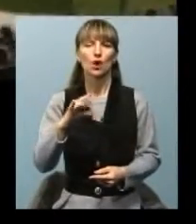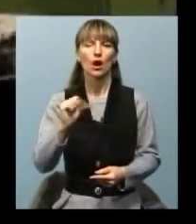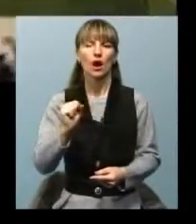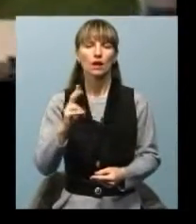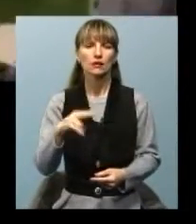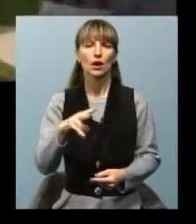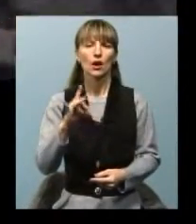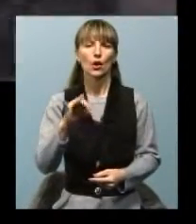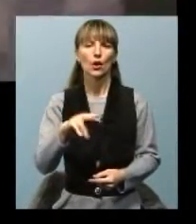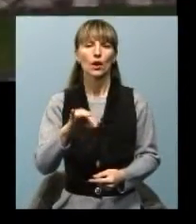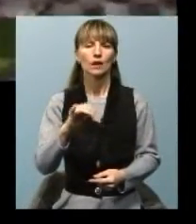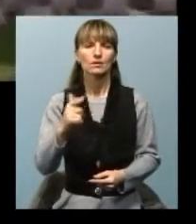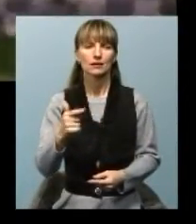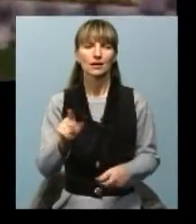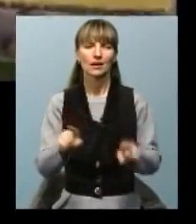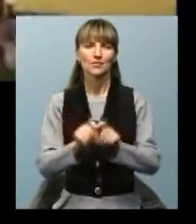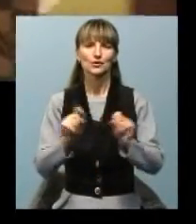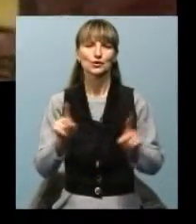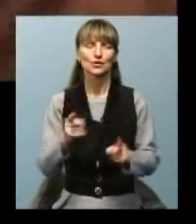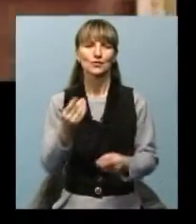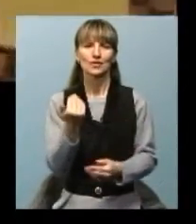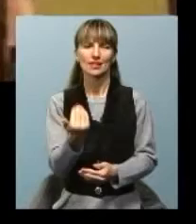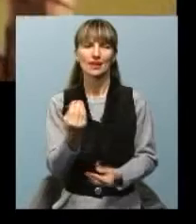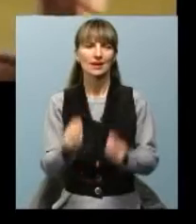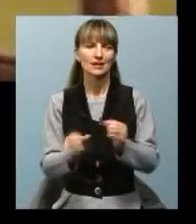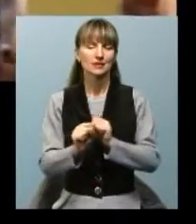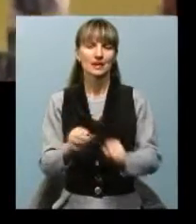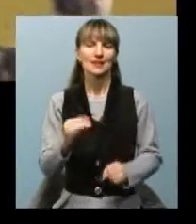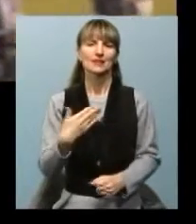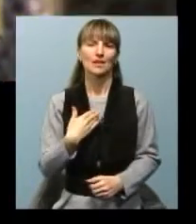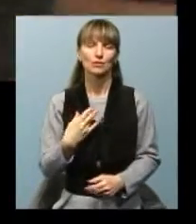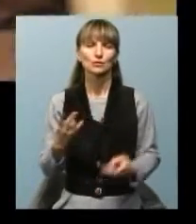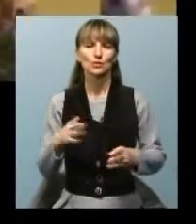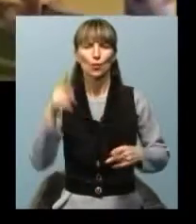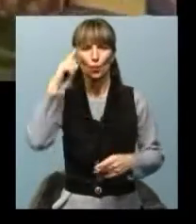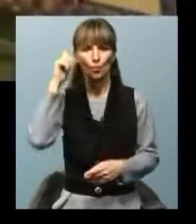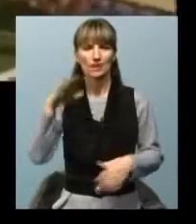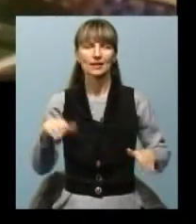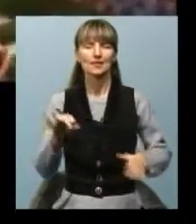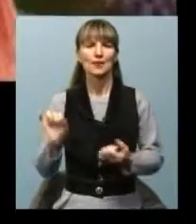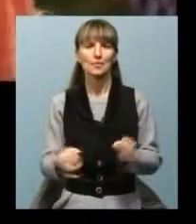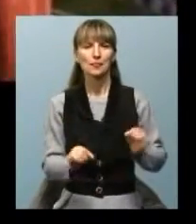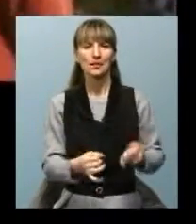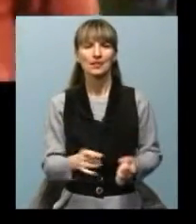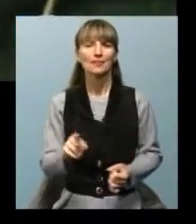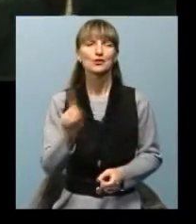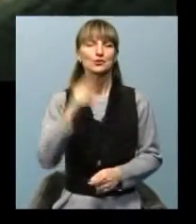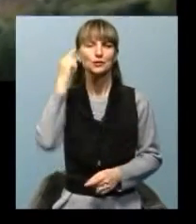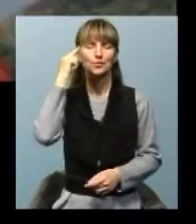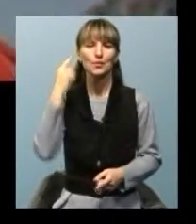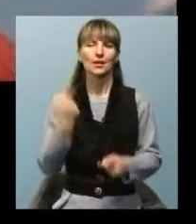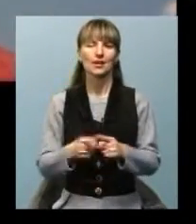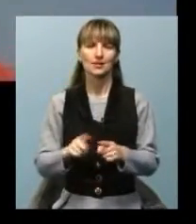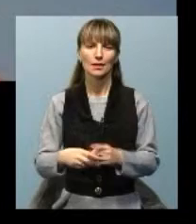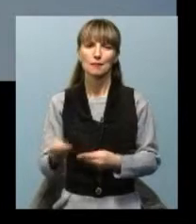Як шкода, що у неї не можна гратися і нам, адже для цього потрібно літати на мітлі. Ну а ви на що сподівалися? Це